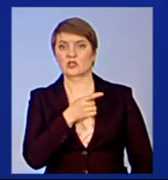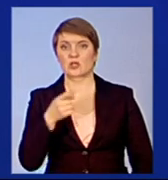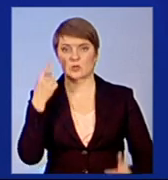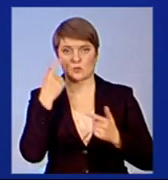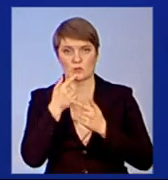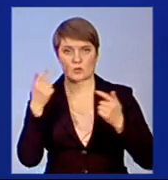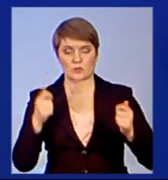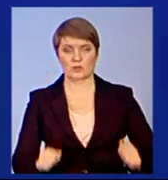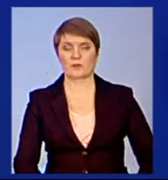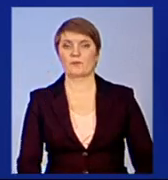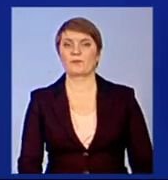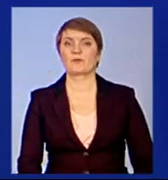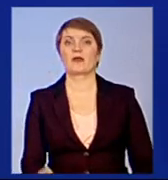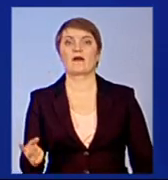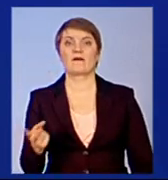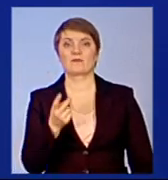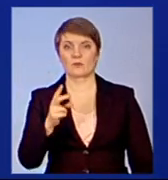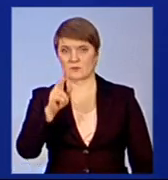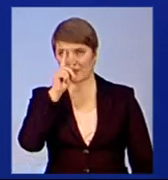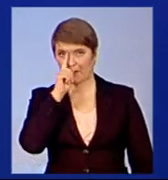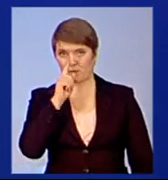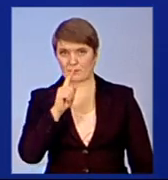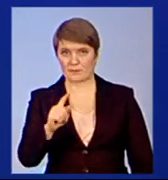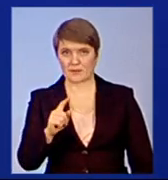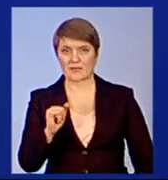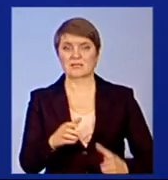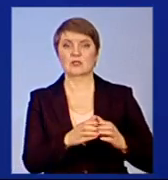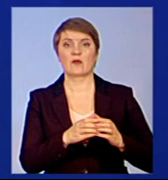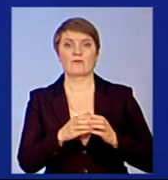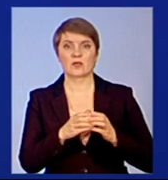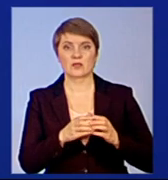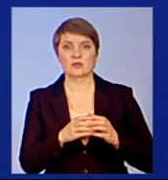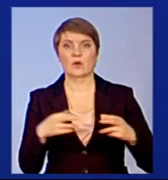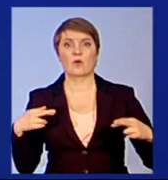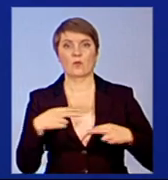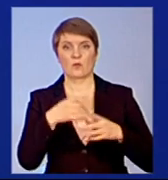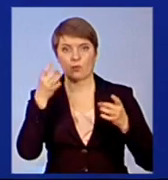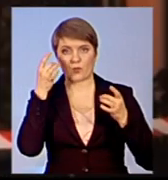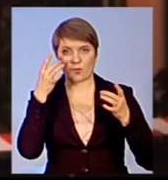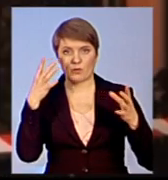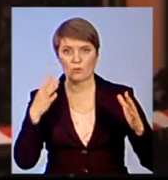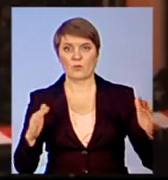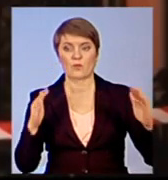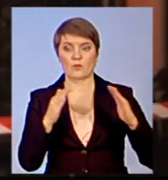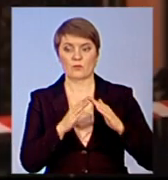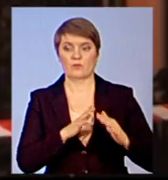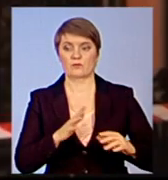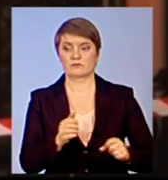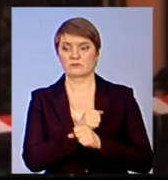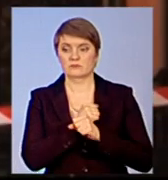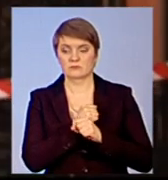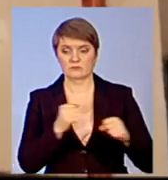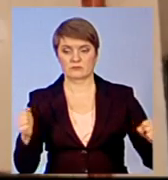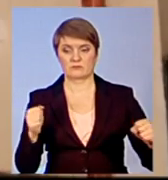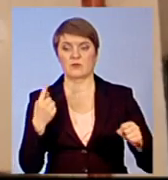Вдруге за місяць в Ужгороді горів офіс Товариства угорської культури «Закарпаття». Близько третьої ночі в приміщенні стався вибух.